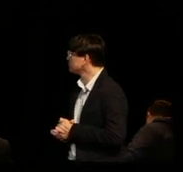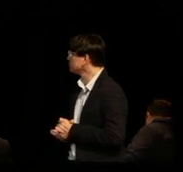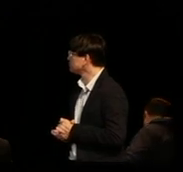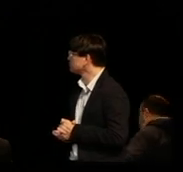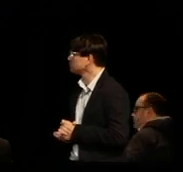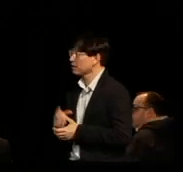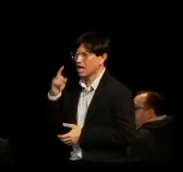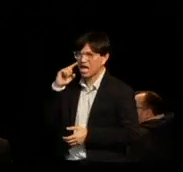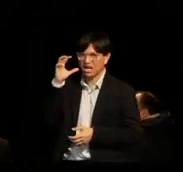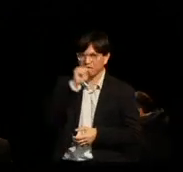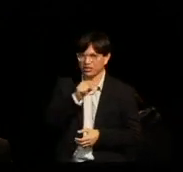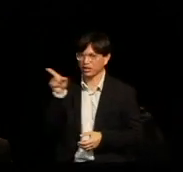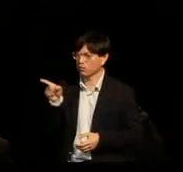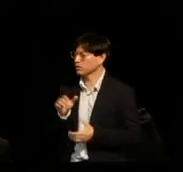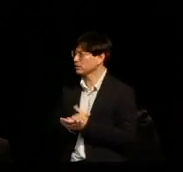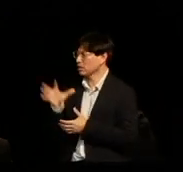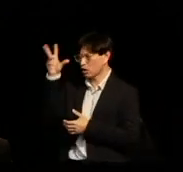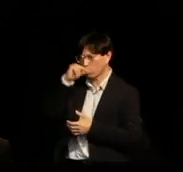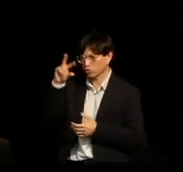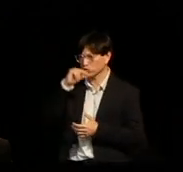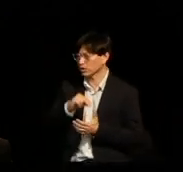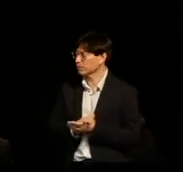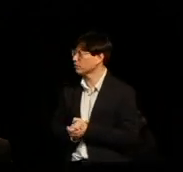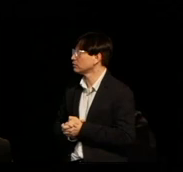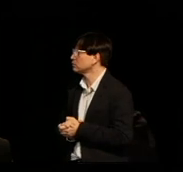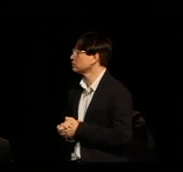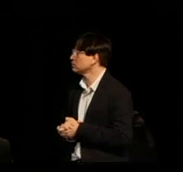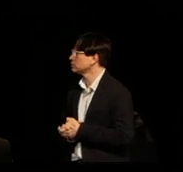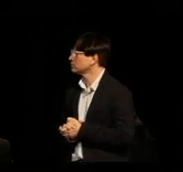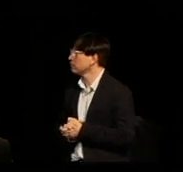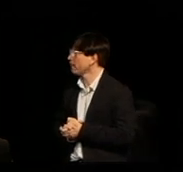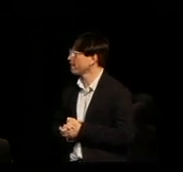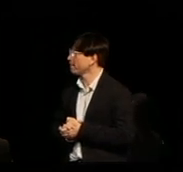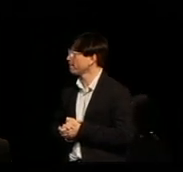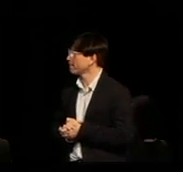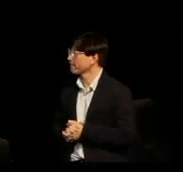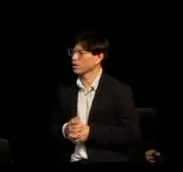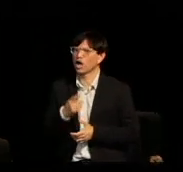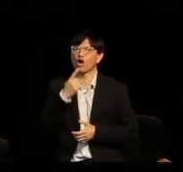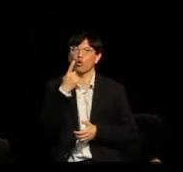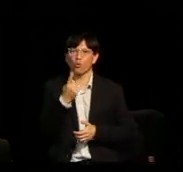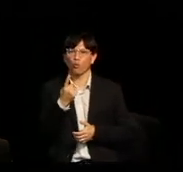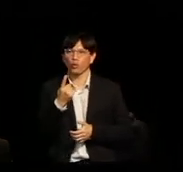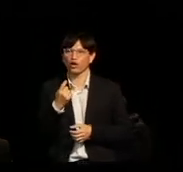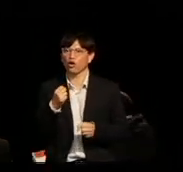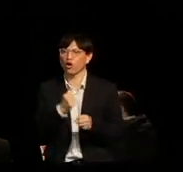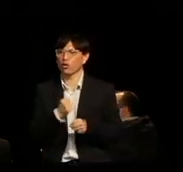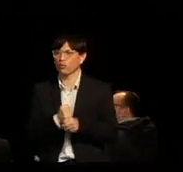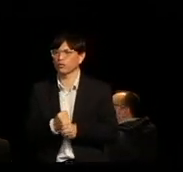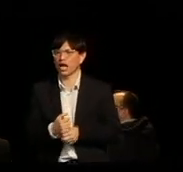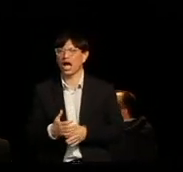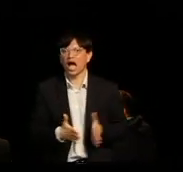li li conoscete bene allora Ribadisco è semplicemente un piccolo strumento che serve per la